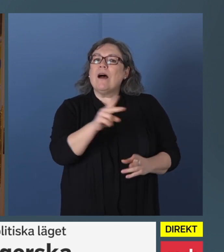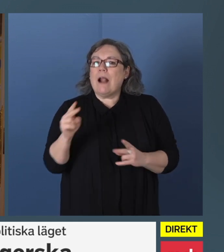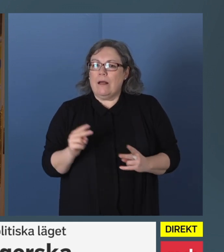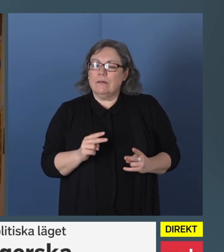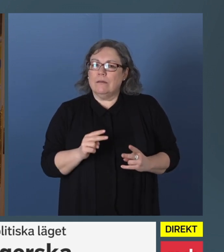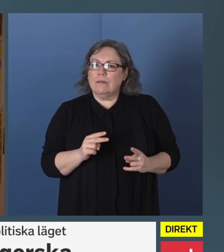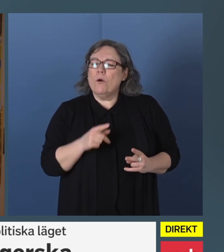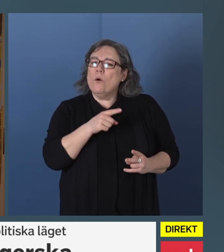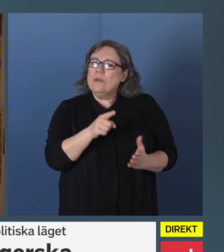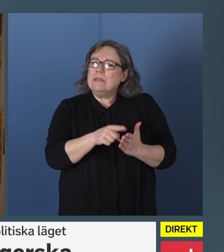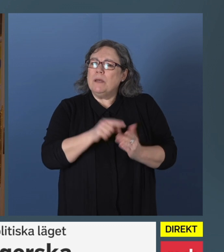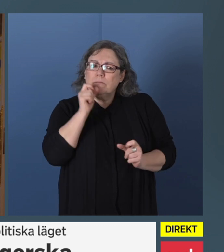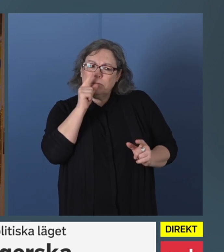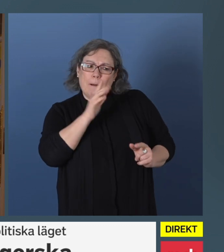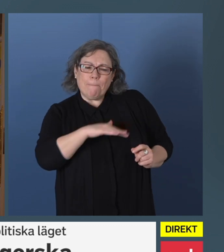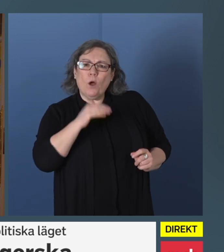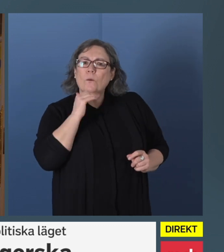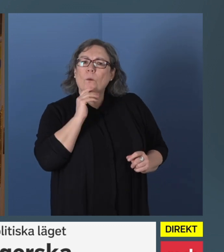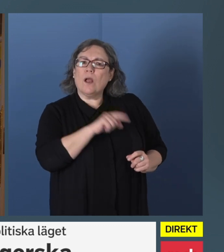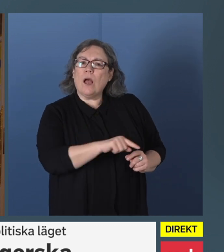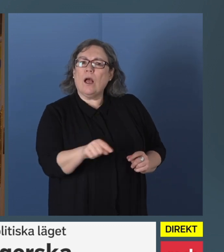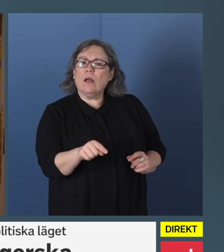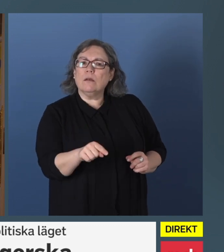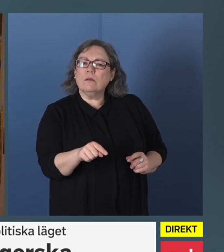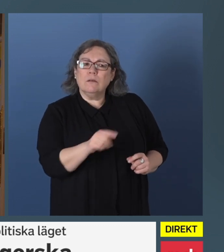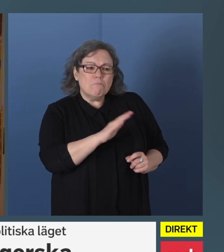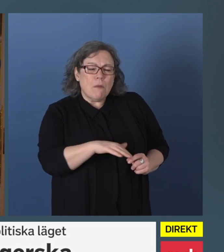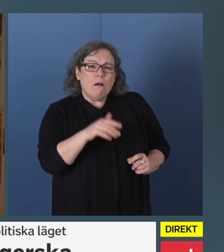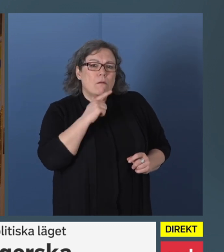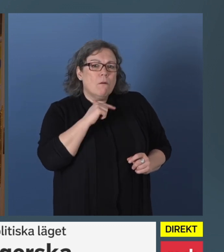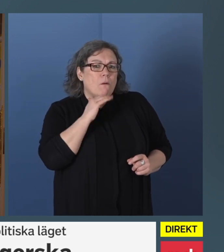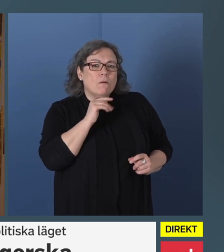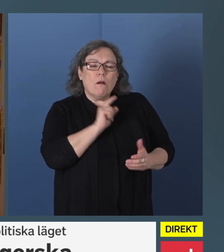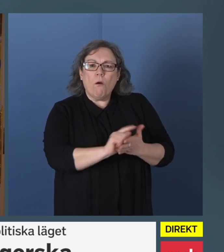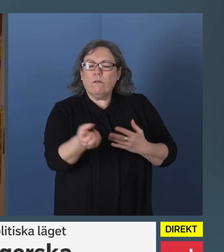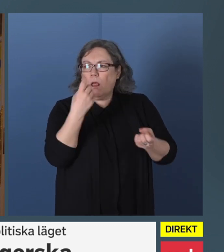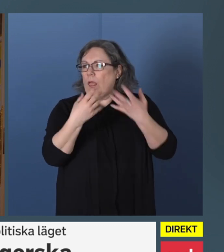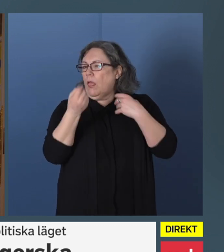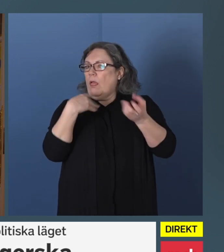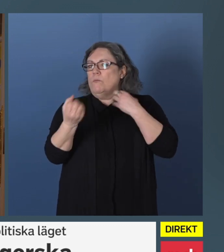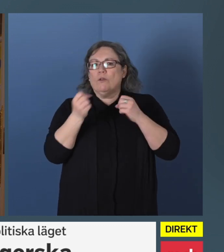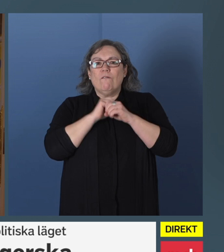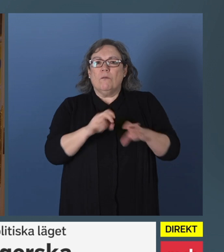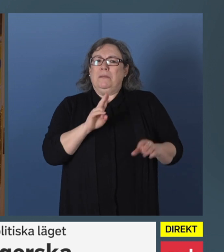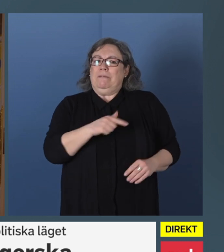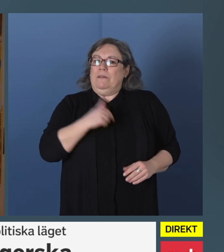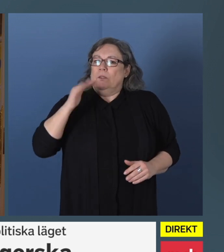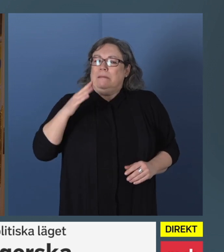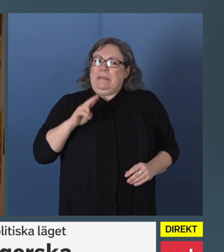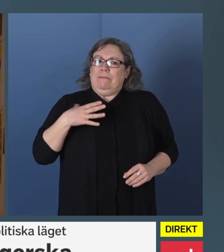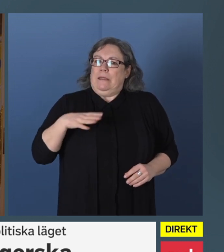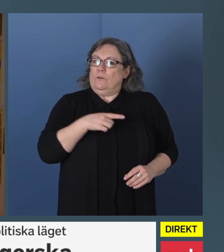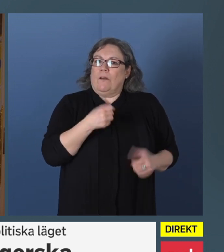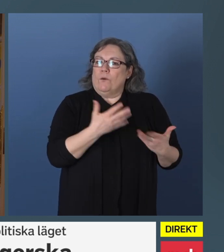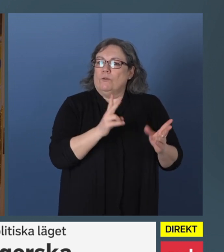särskilt uppmärksam på barn och unga. De nås ofta av mer information än vad vi vuxna kanske önskar.